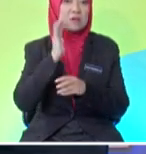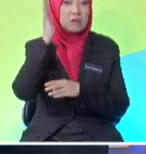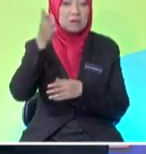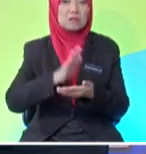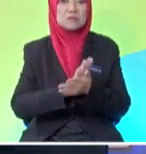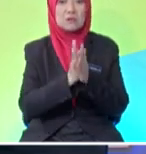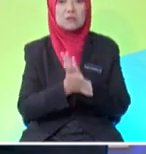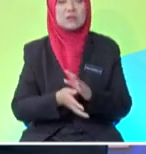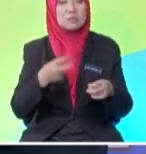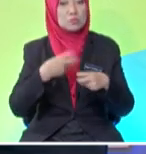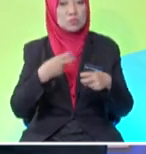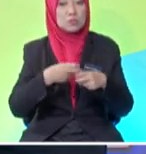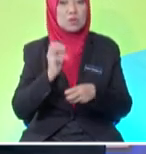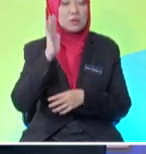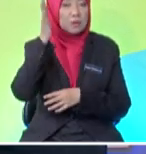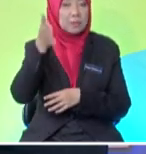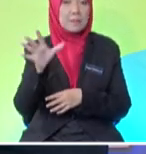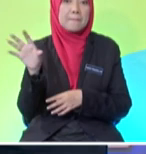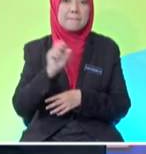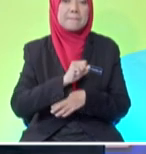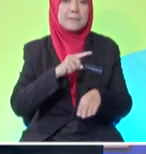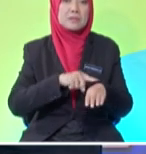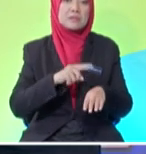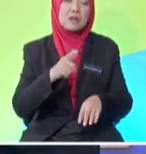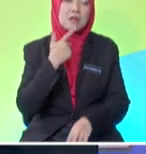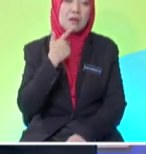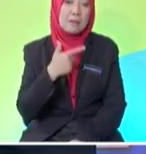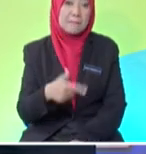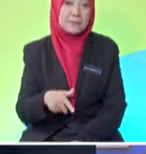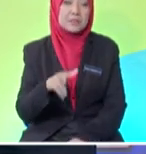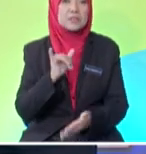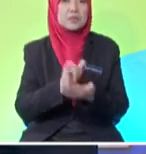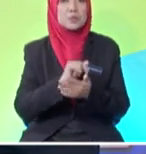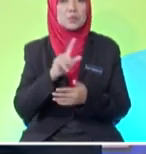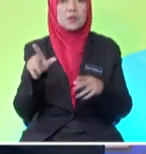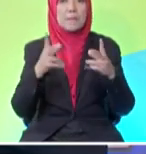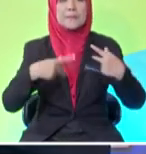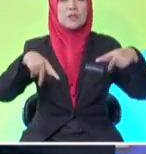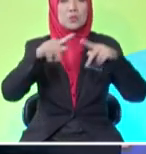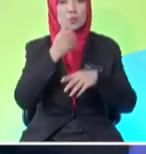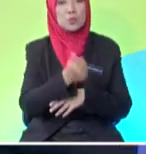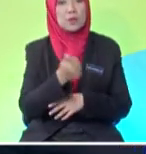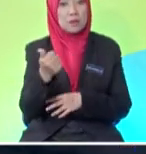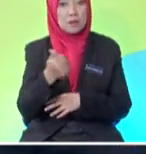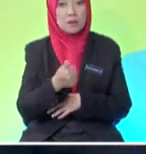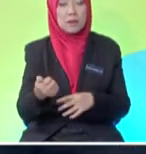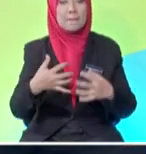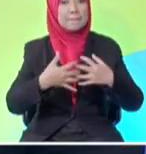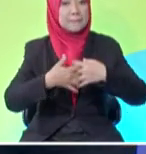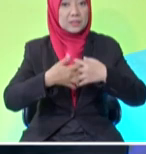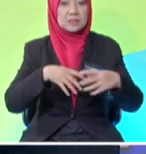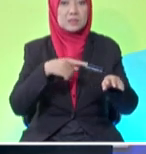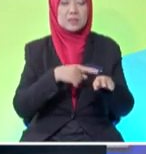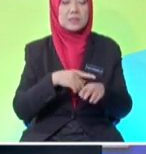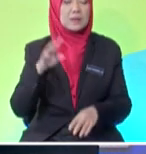dia akan menyebabkan mengambil masa yang terlalu lama jadi itulah keperluan alat-alat dan mesin di bengkel yang